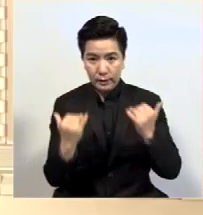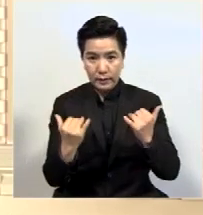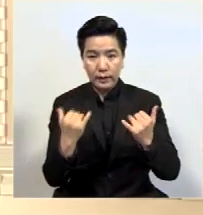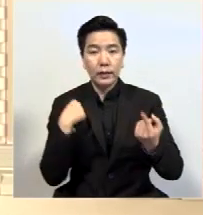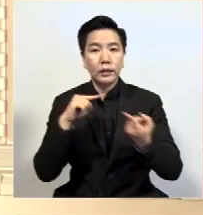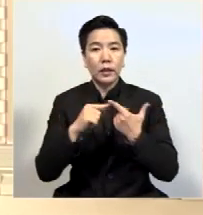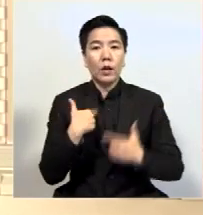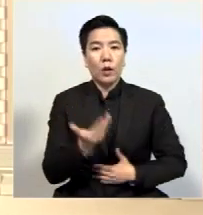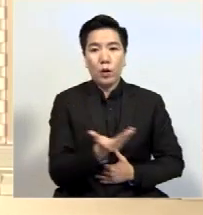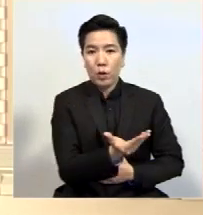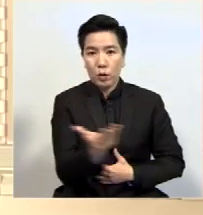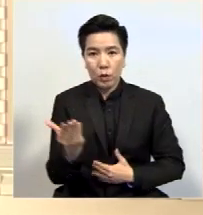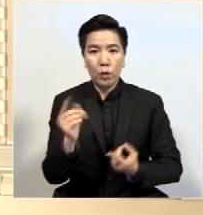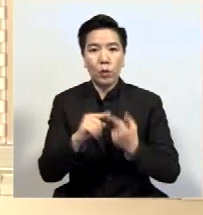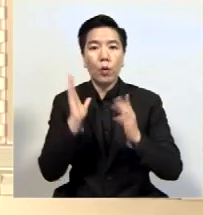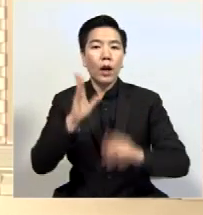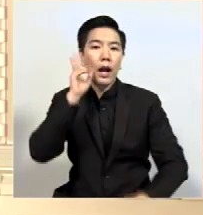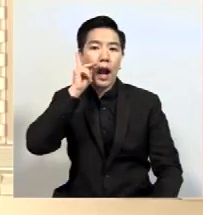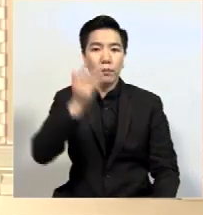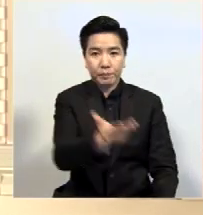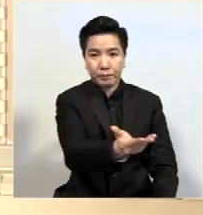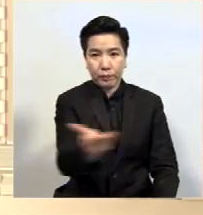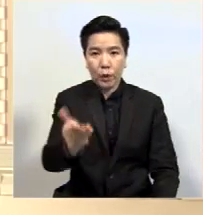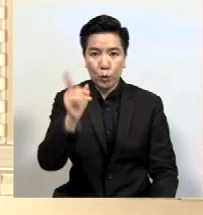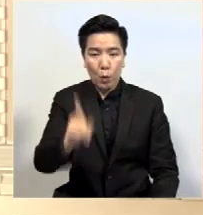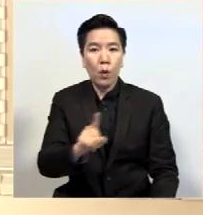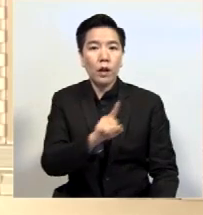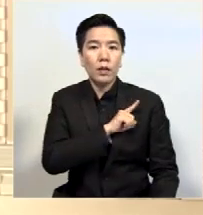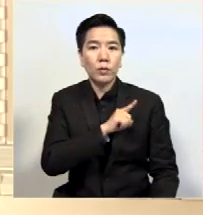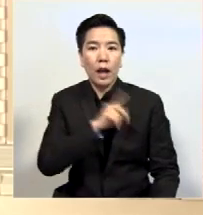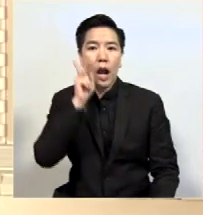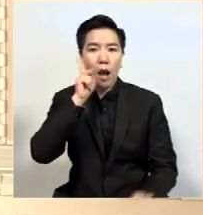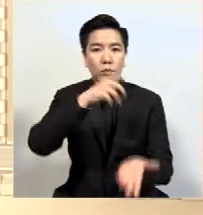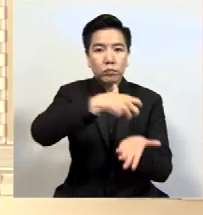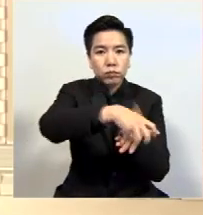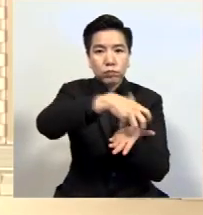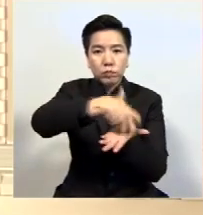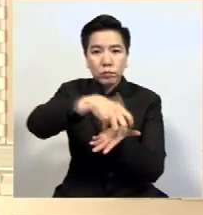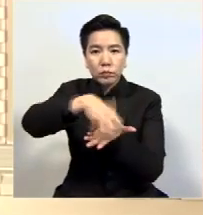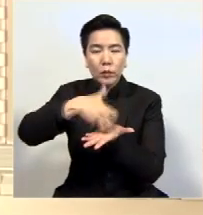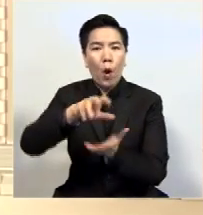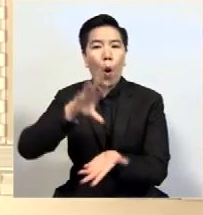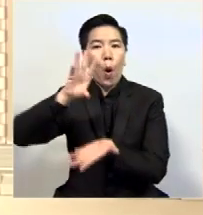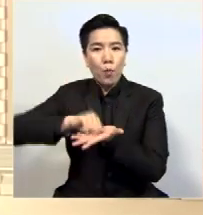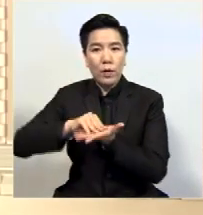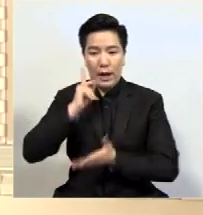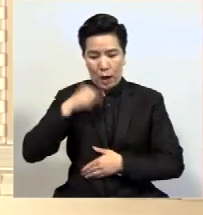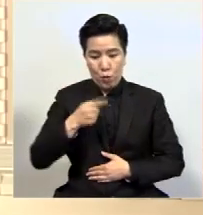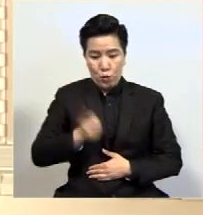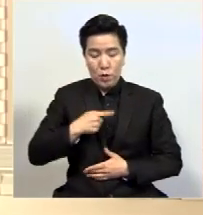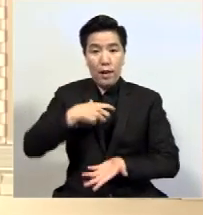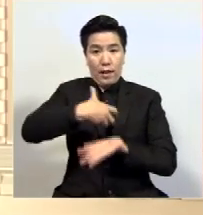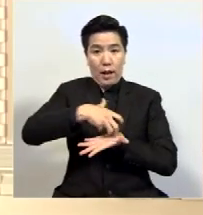ากนี้ผมขอความร่วมมือให้สื่อมวลชนได้เพิ่มความรับผิดชอบในการรายงานข่าวขอให้ใช้ข้อมูลจากการแถลงประจ